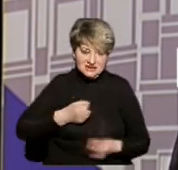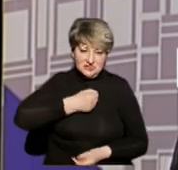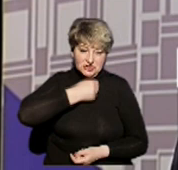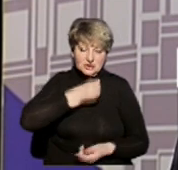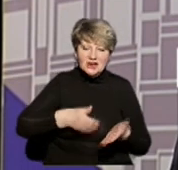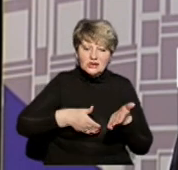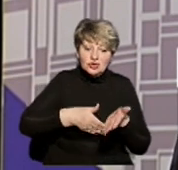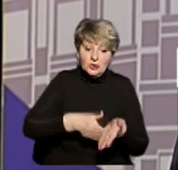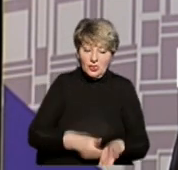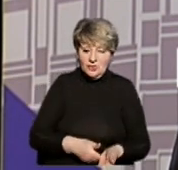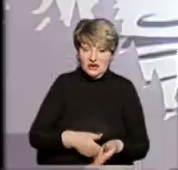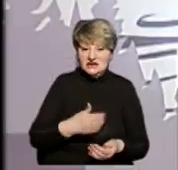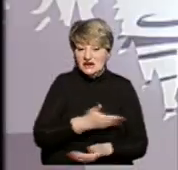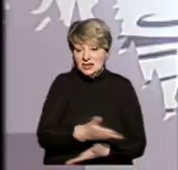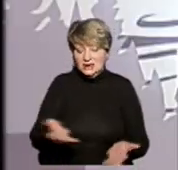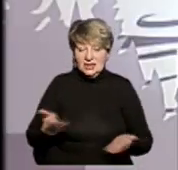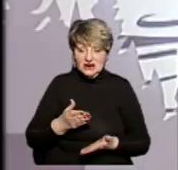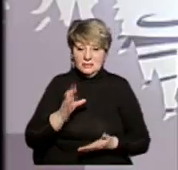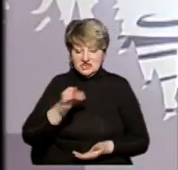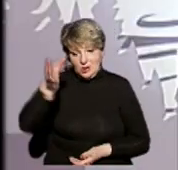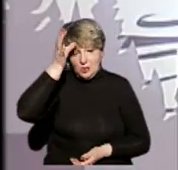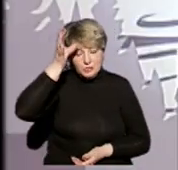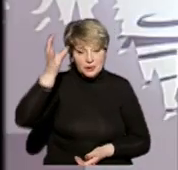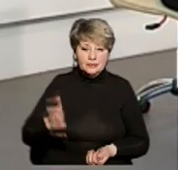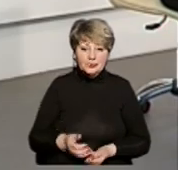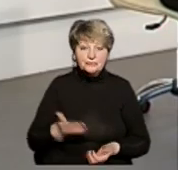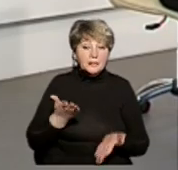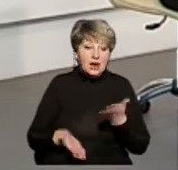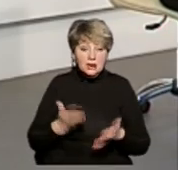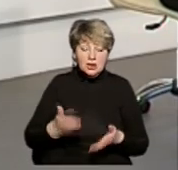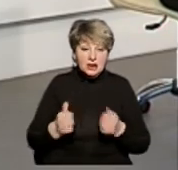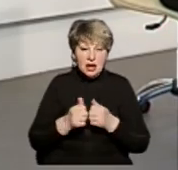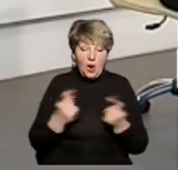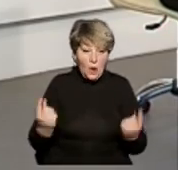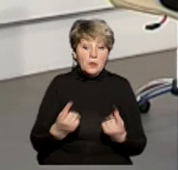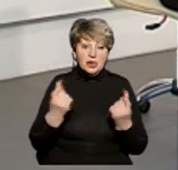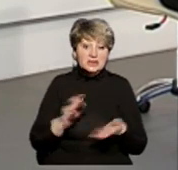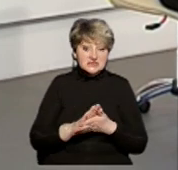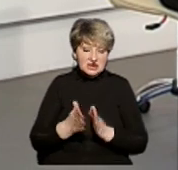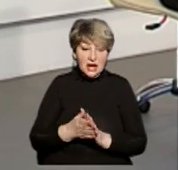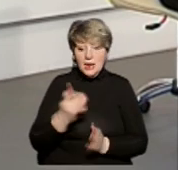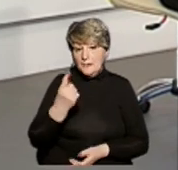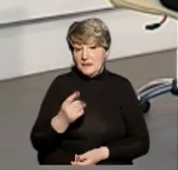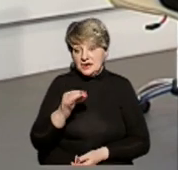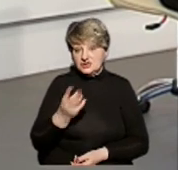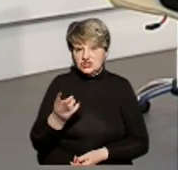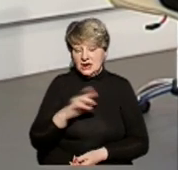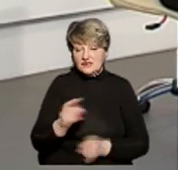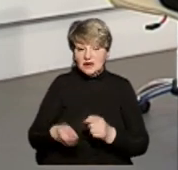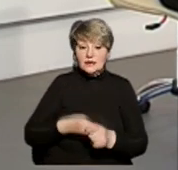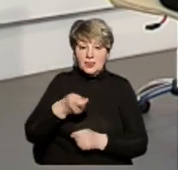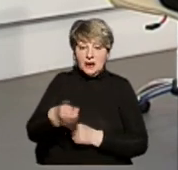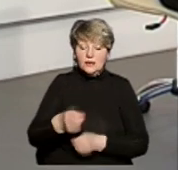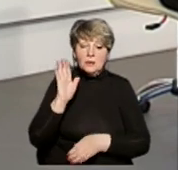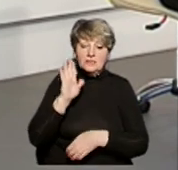їм, щоб вони отримали якісну освіту. Тобто, ну, а якщо взагалі, от, взагалі в звичайній ситуації, то ми 1 червня даємо наказ